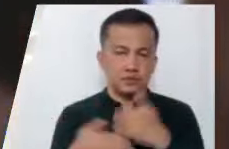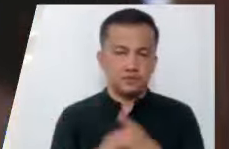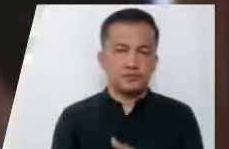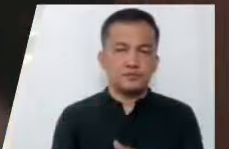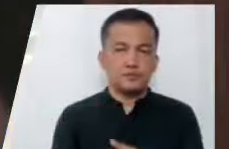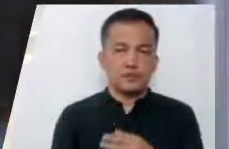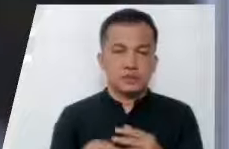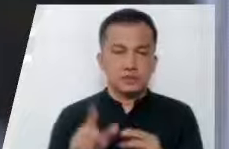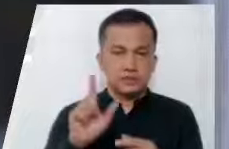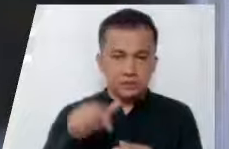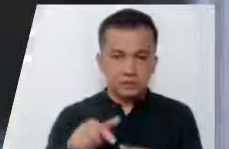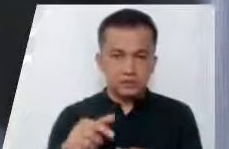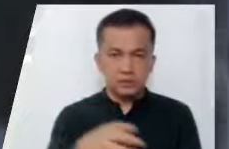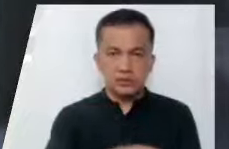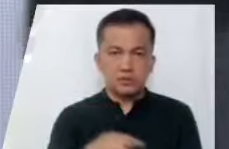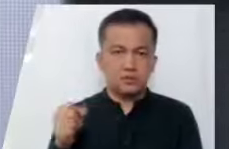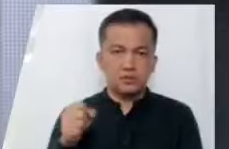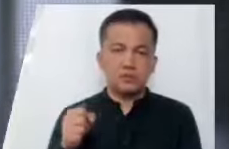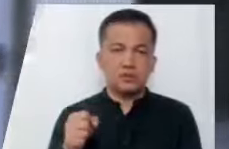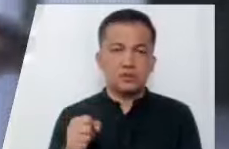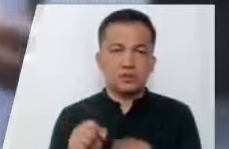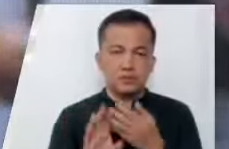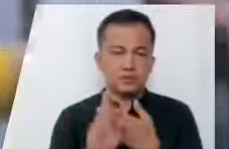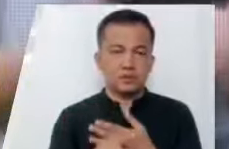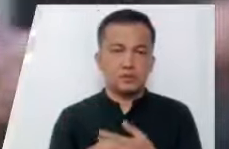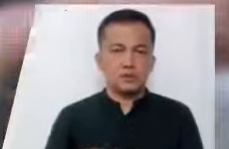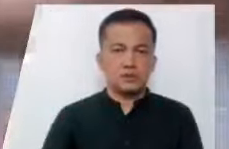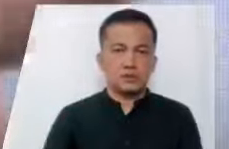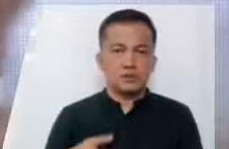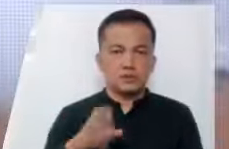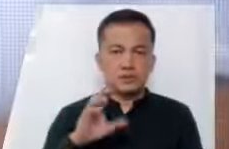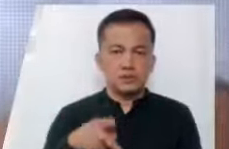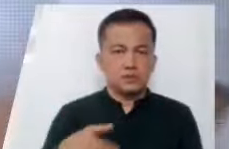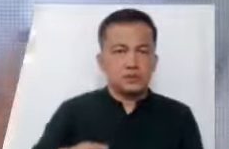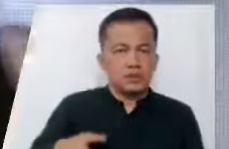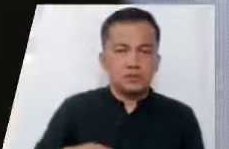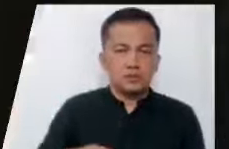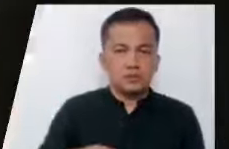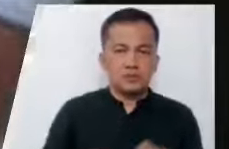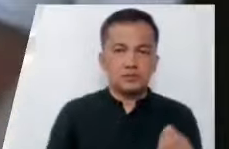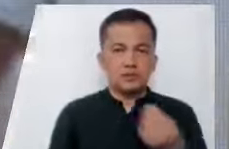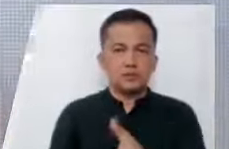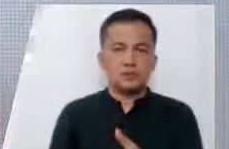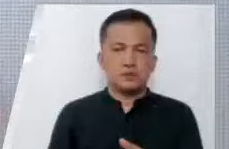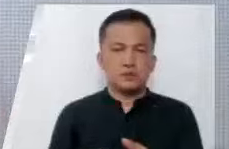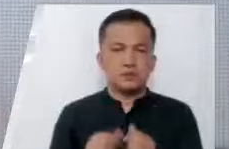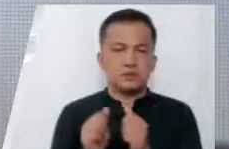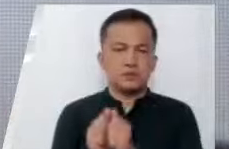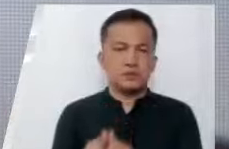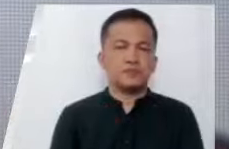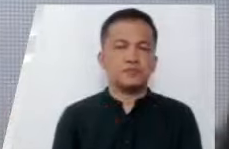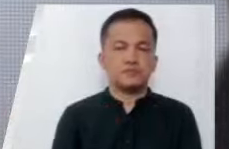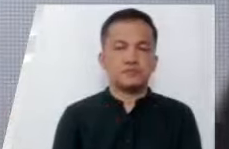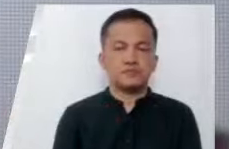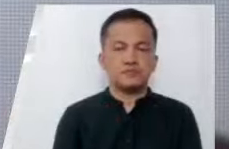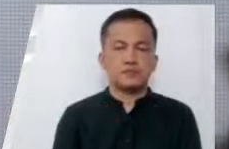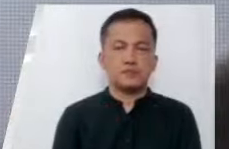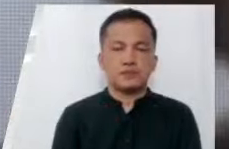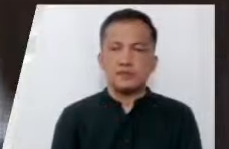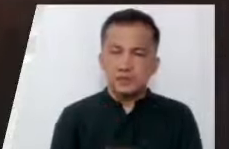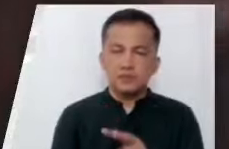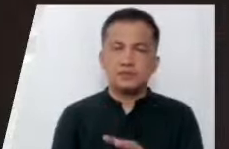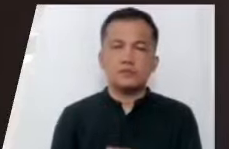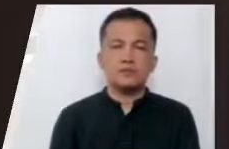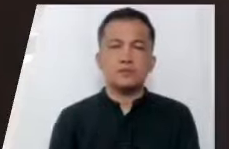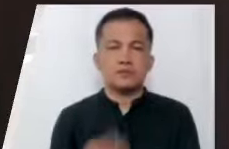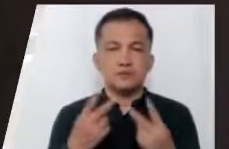may kinuha si Lopez at bumalik bit-bit ang kanyang cellphone na ibinigay sa kanyang kasama. Dito rin po makikita natin, wala